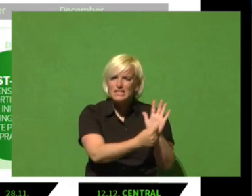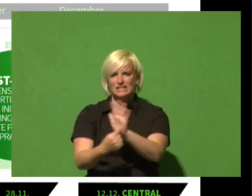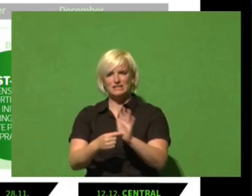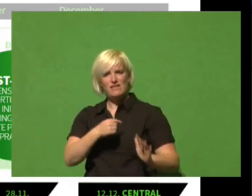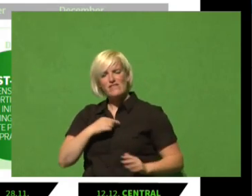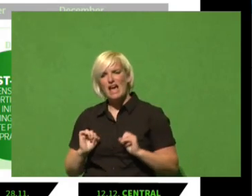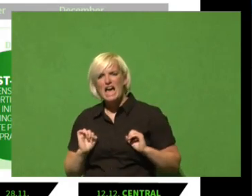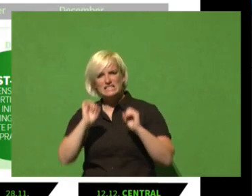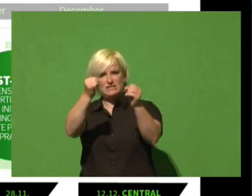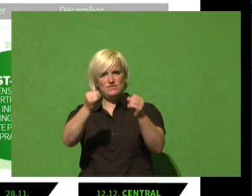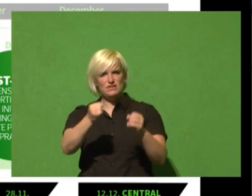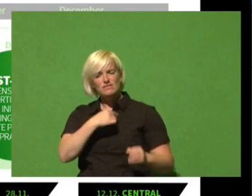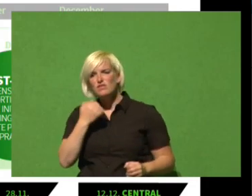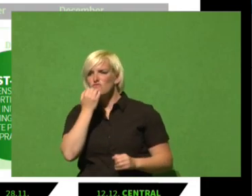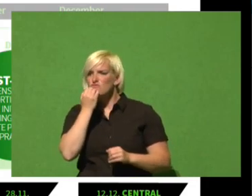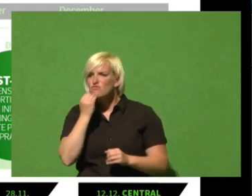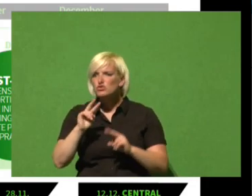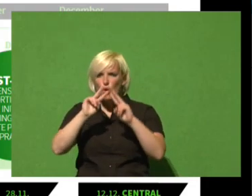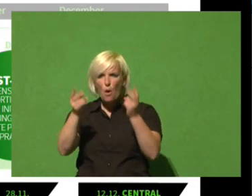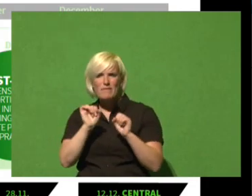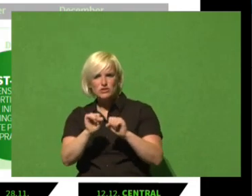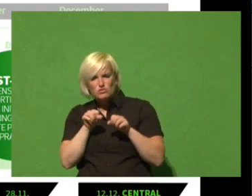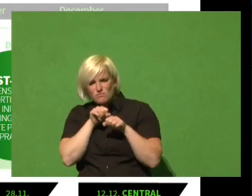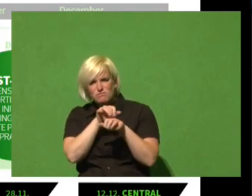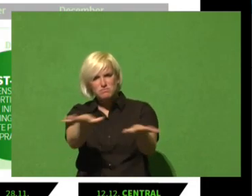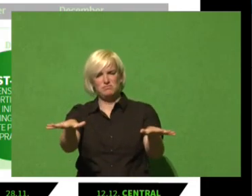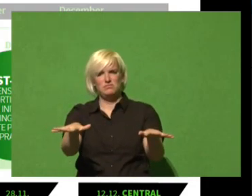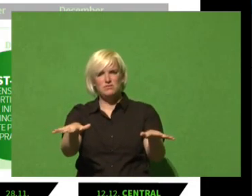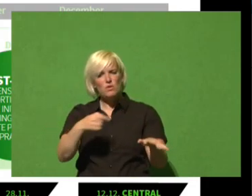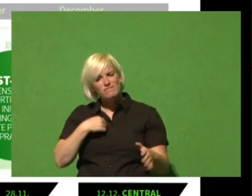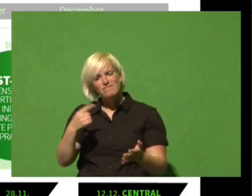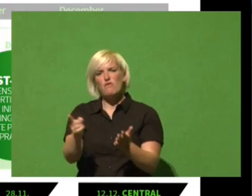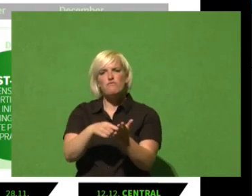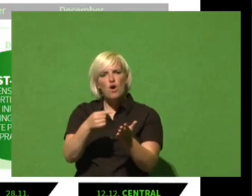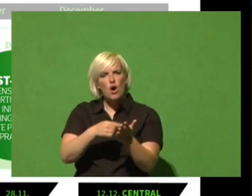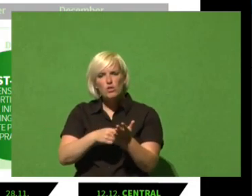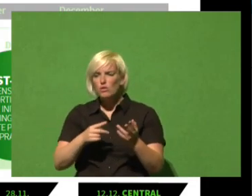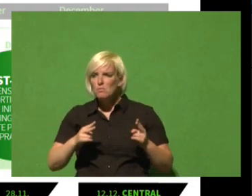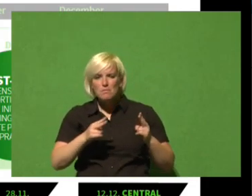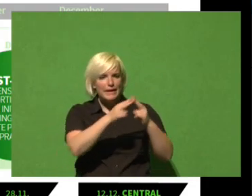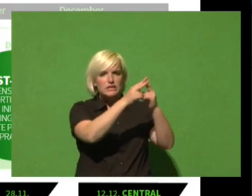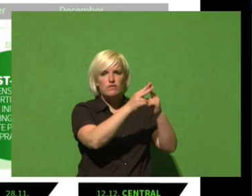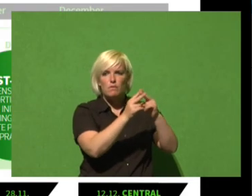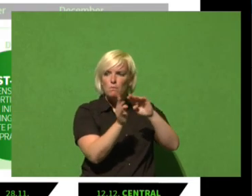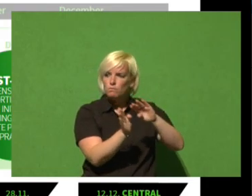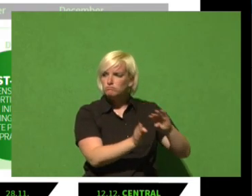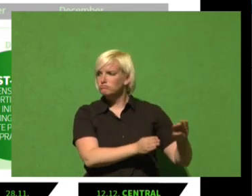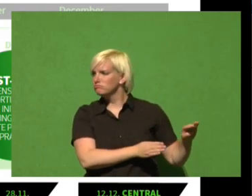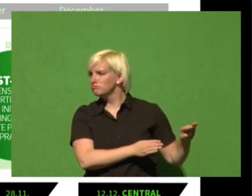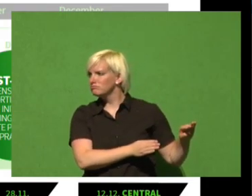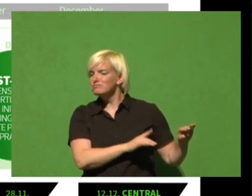Europa in Paris zusammenkommen und deutlich machen, wir fordern, dass dieser Moment nicht verstreicht. Wir wollen